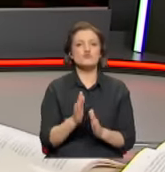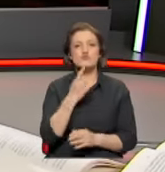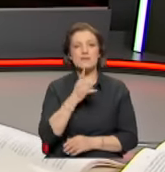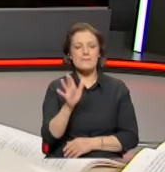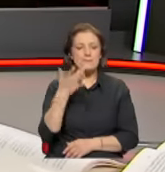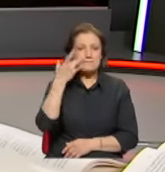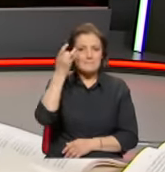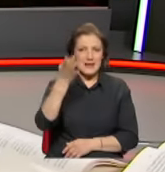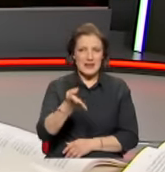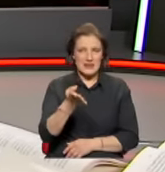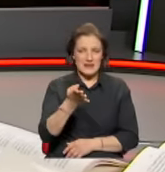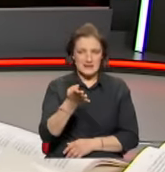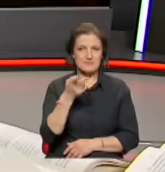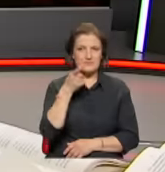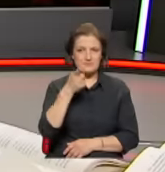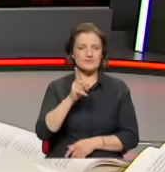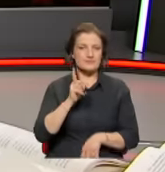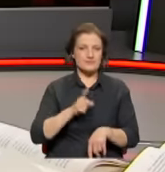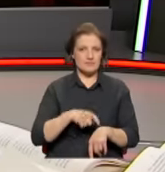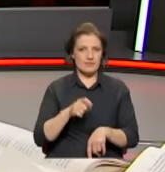bu. O zaman